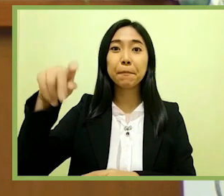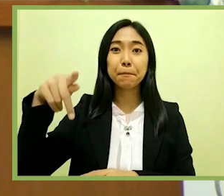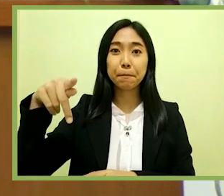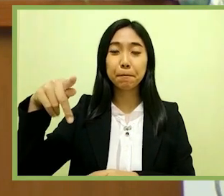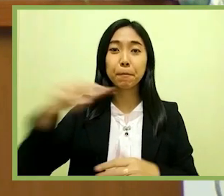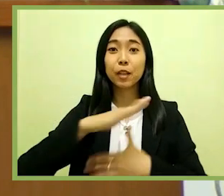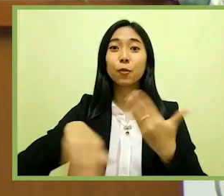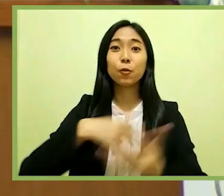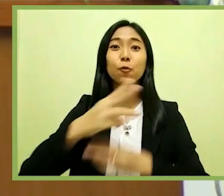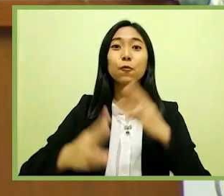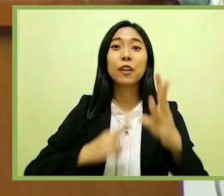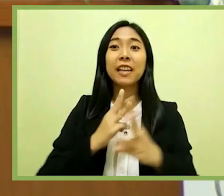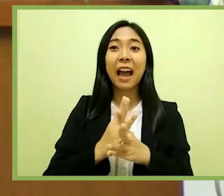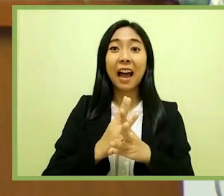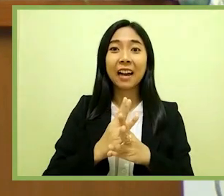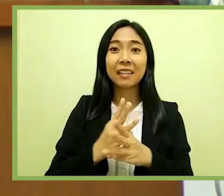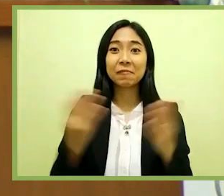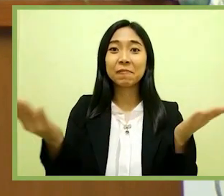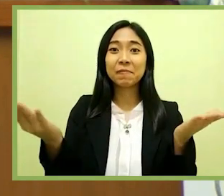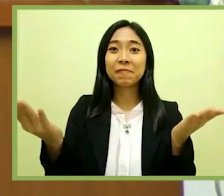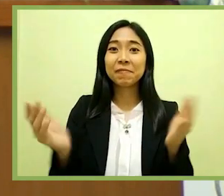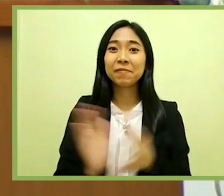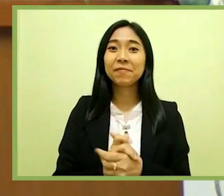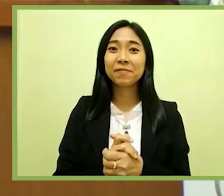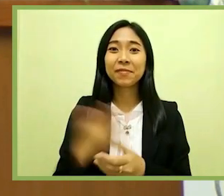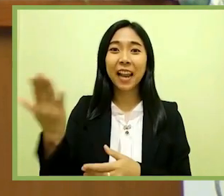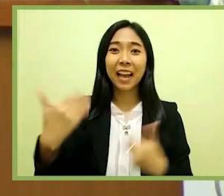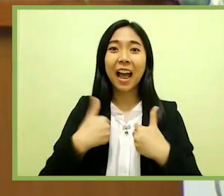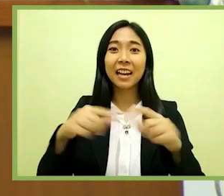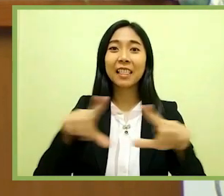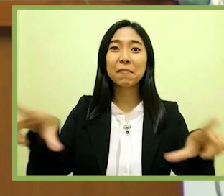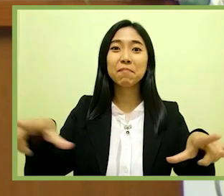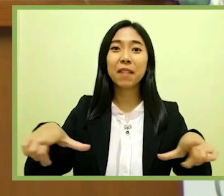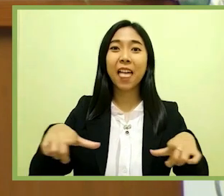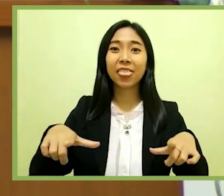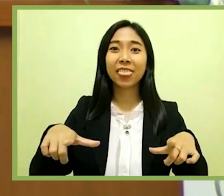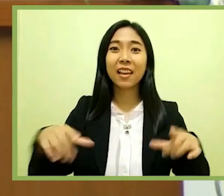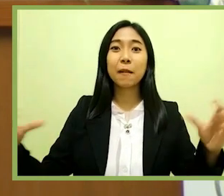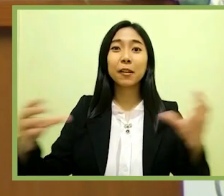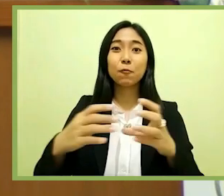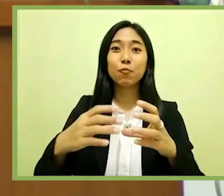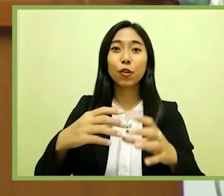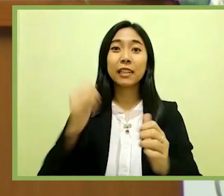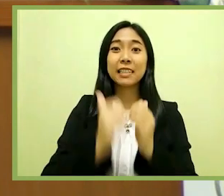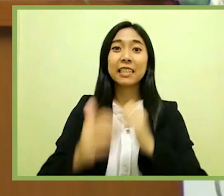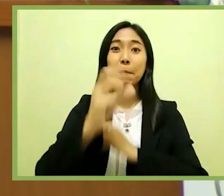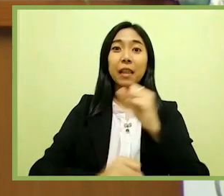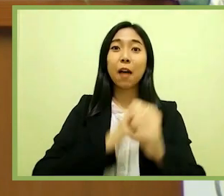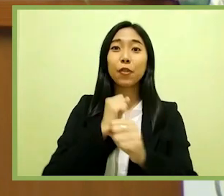seluruh dunia. Mereka bahkan punya wadah silaturahmi tahunan yang